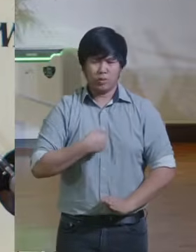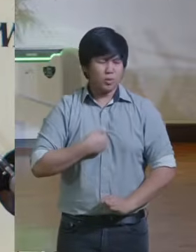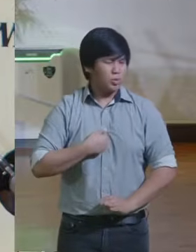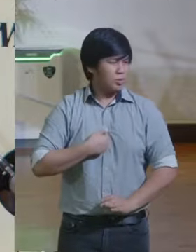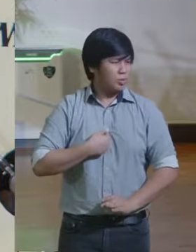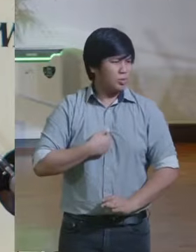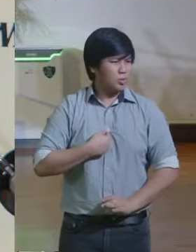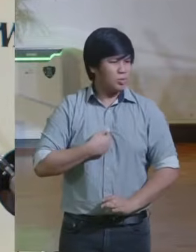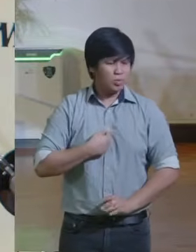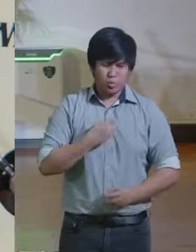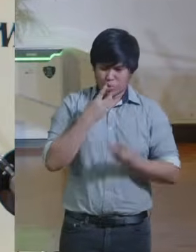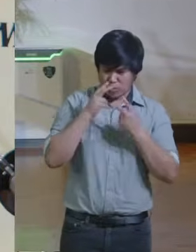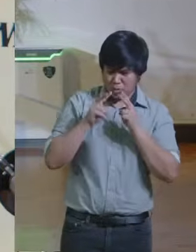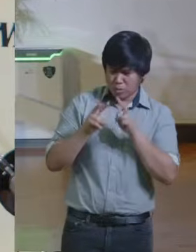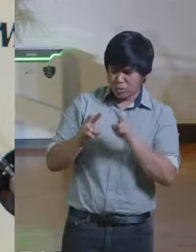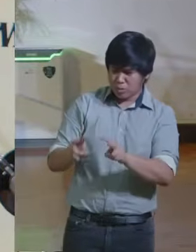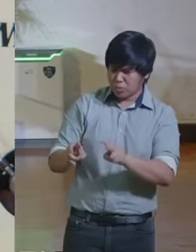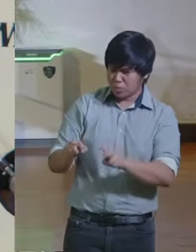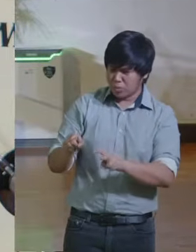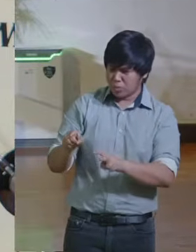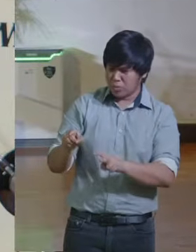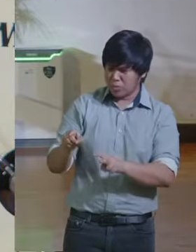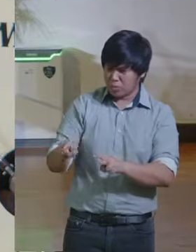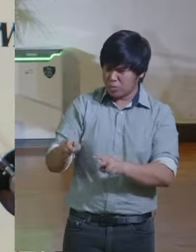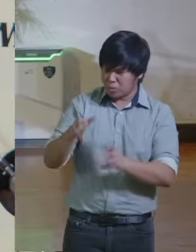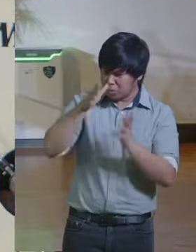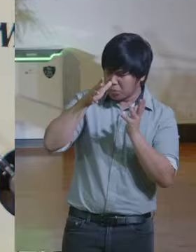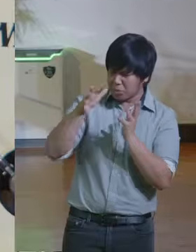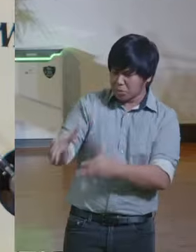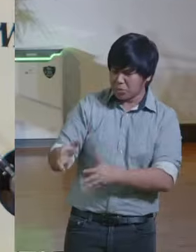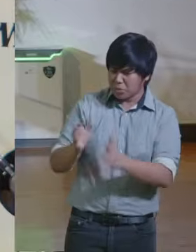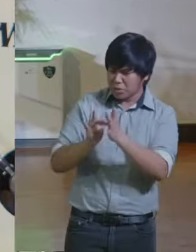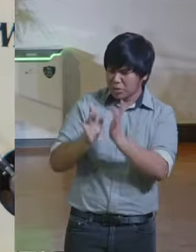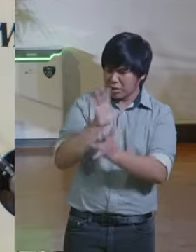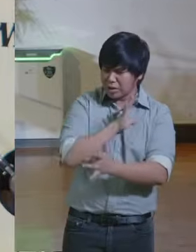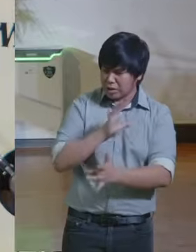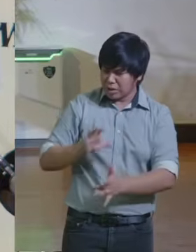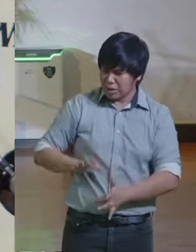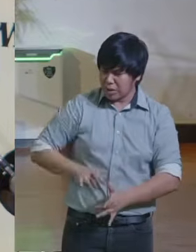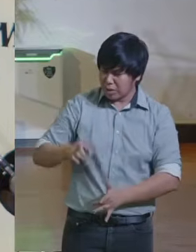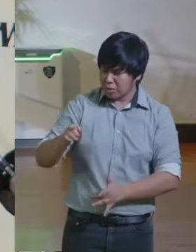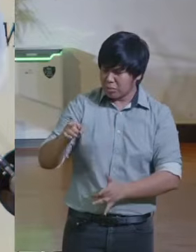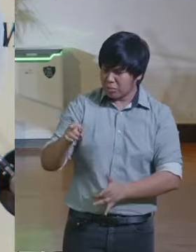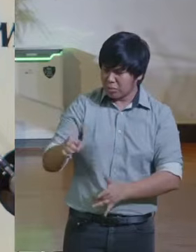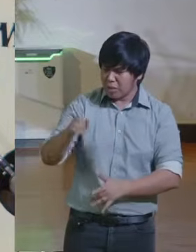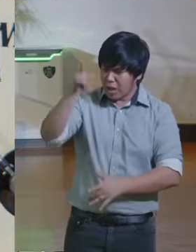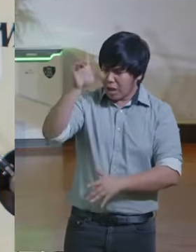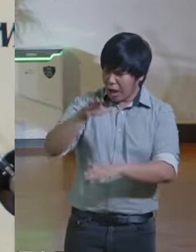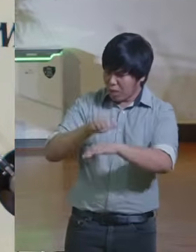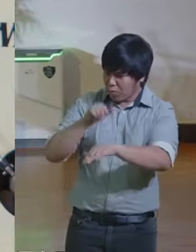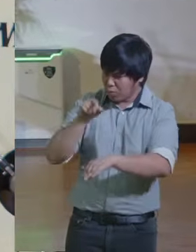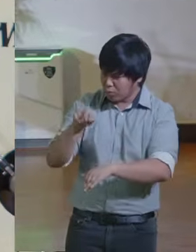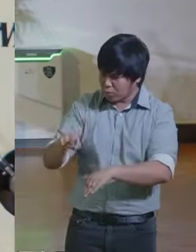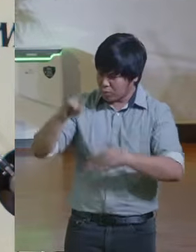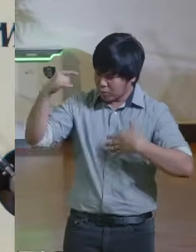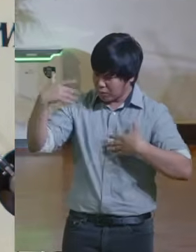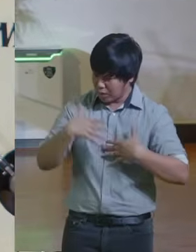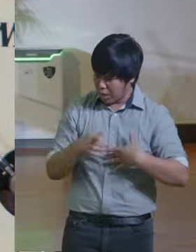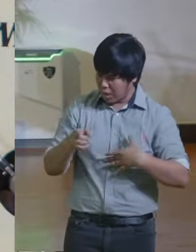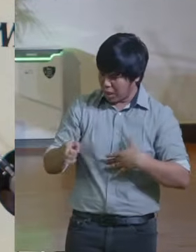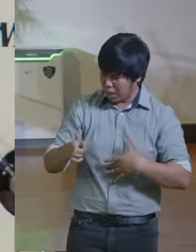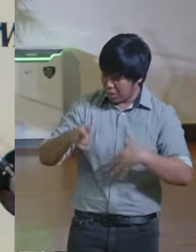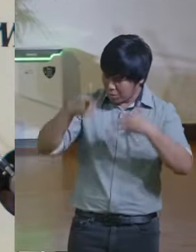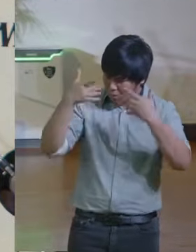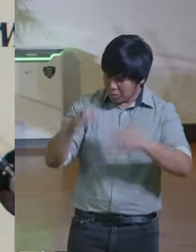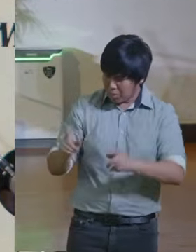astonished that you are so quickly deserting Him who called you in the grace of Christ and are